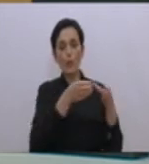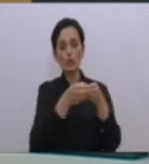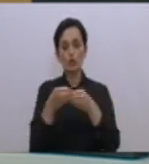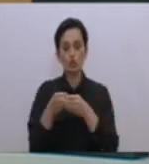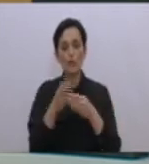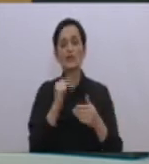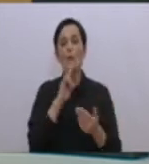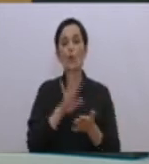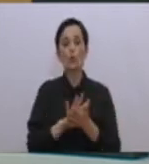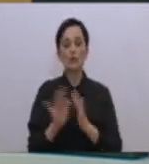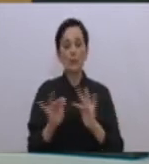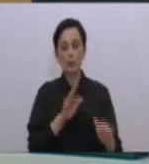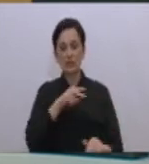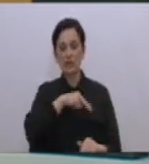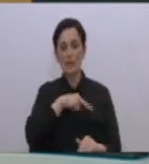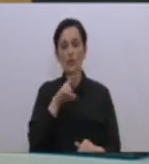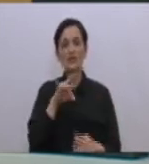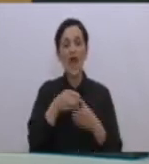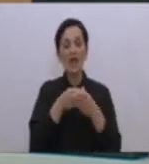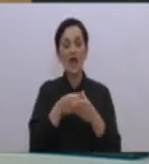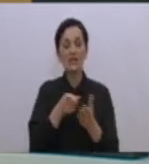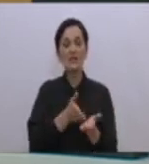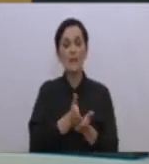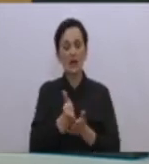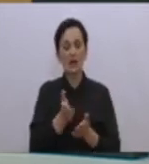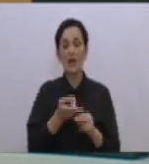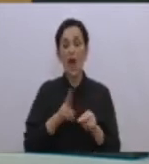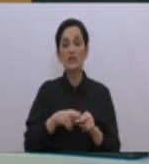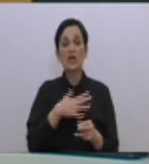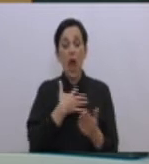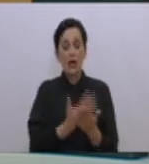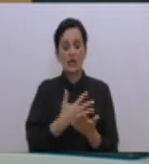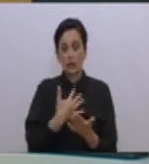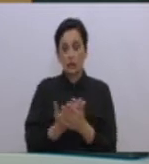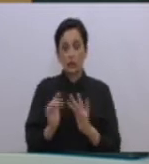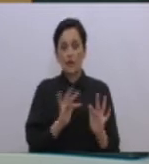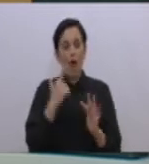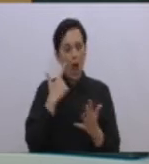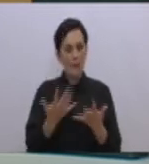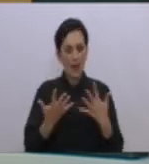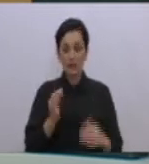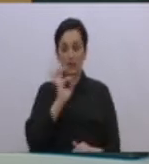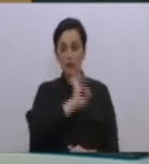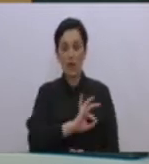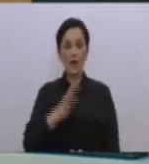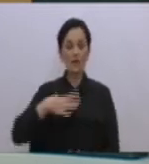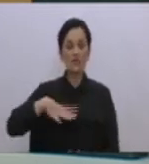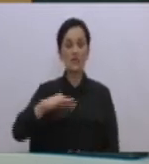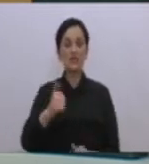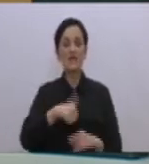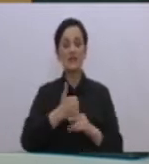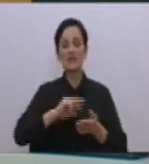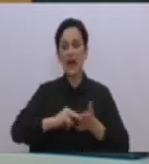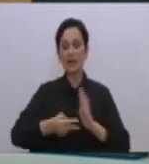da mudmimokredi saparlamento delegatsiebis phargebshi. Es aktivobebi efektivianat ikna gamoqenebuli sakartvelos